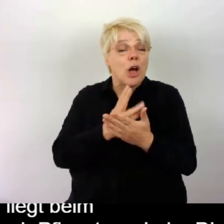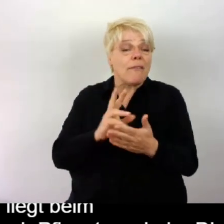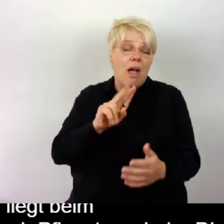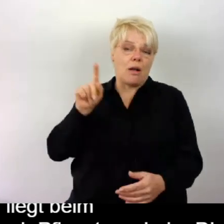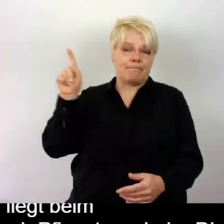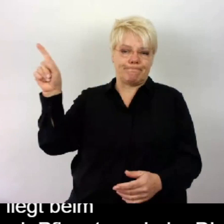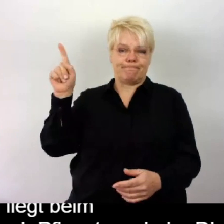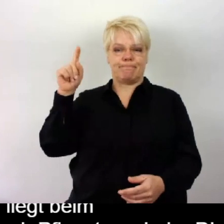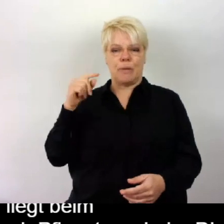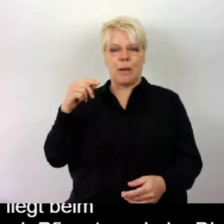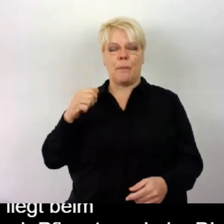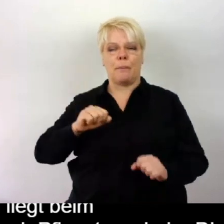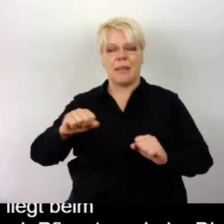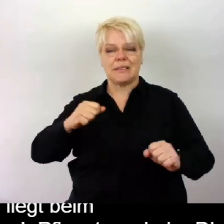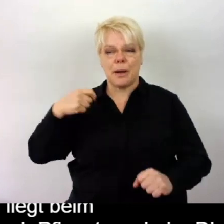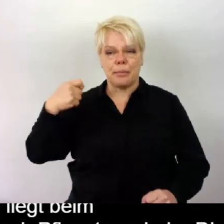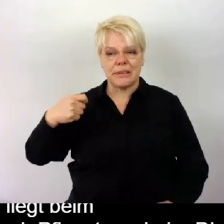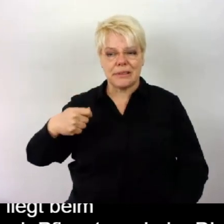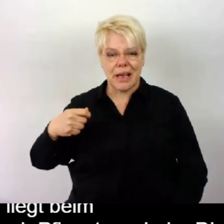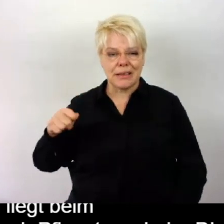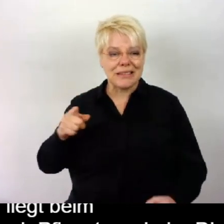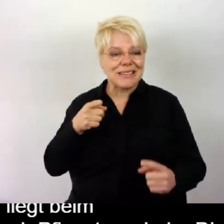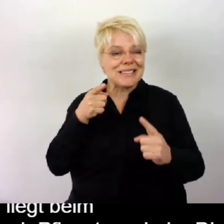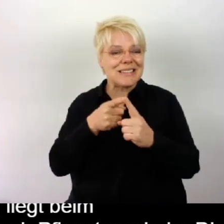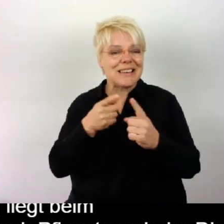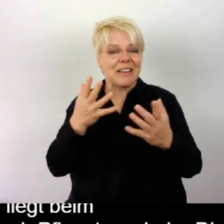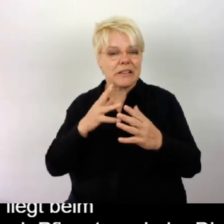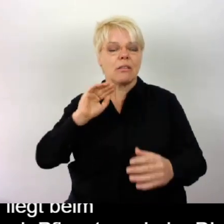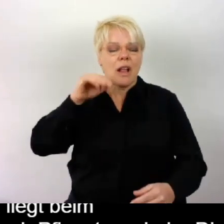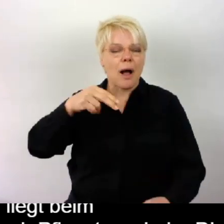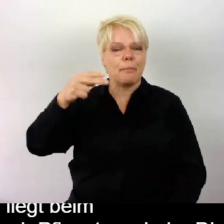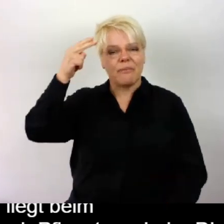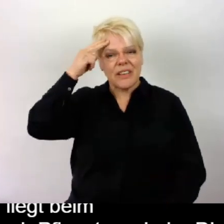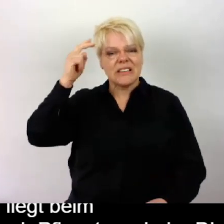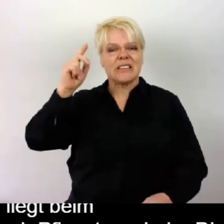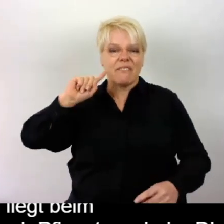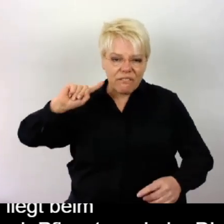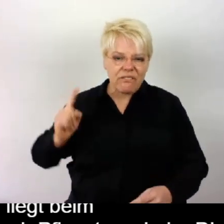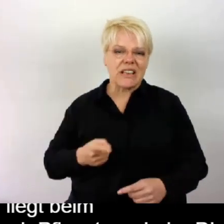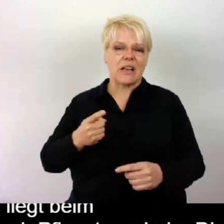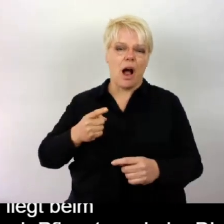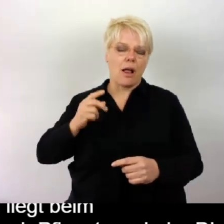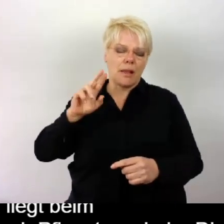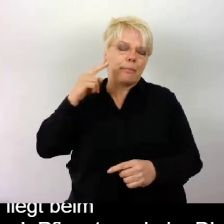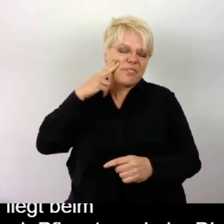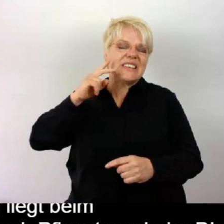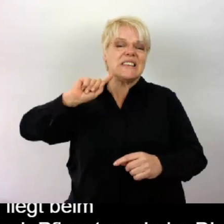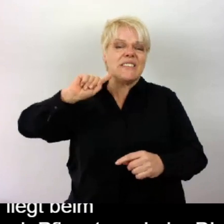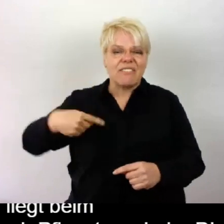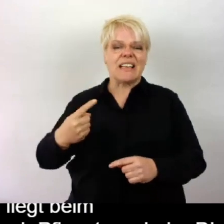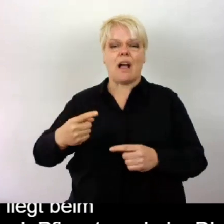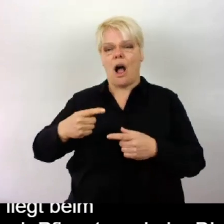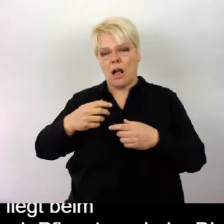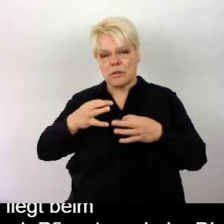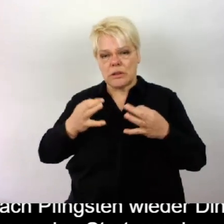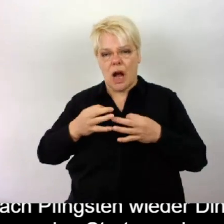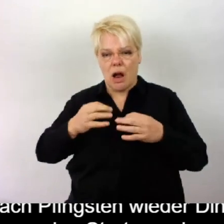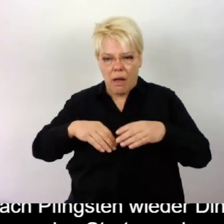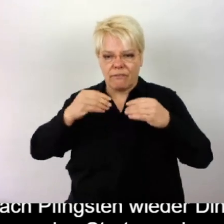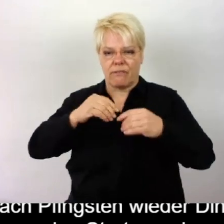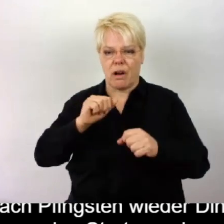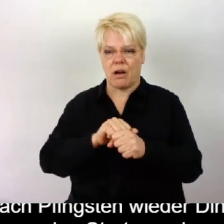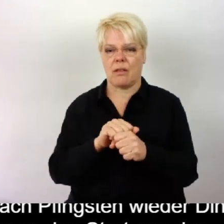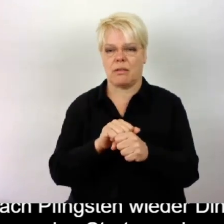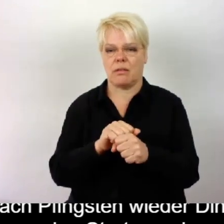natürlich für den Hochfahren des Kunst- und Kulturbetriebes. Die Konzepte sind praktisch fertig und müssen jetzt dann eben an den entsprechenden politischen